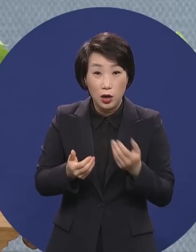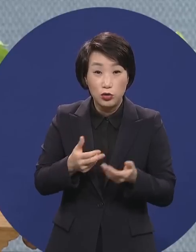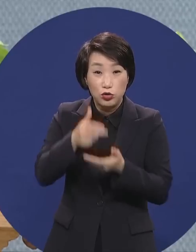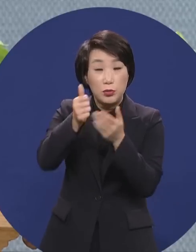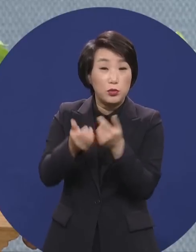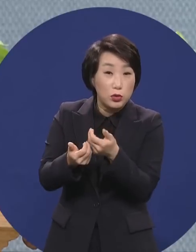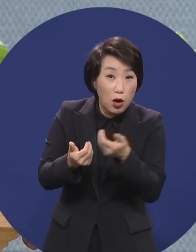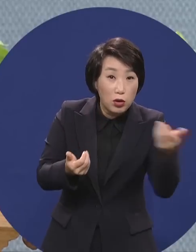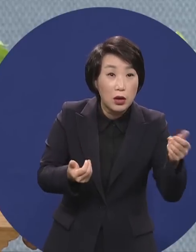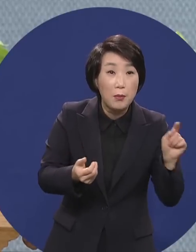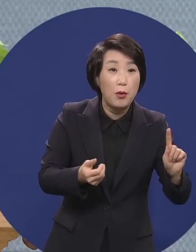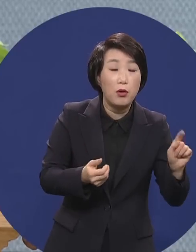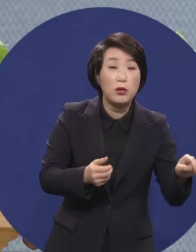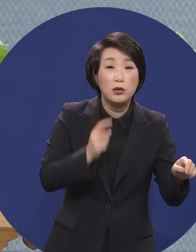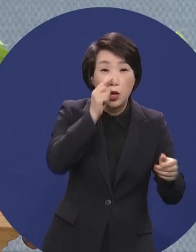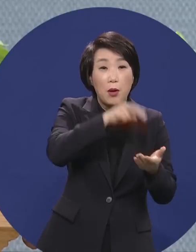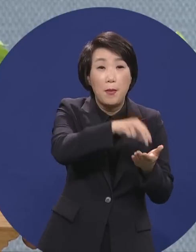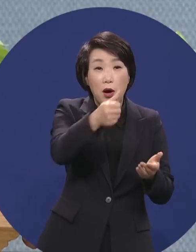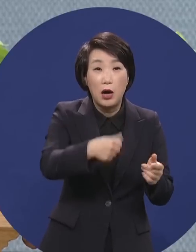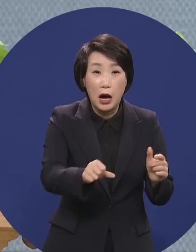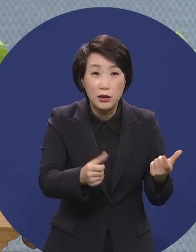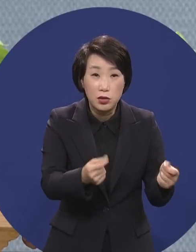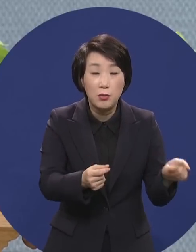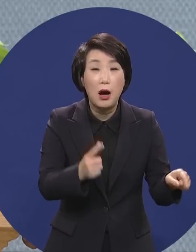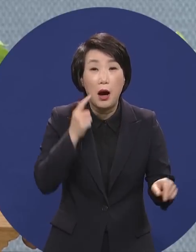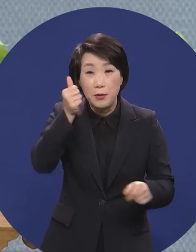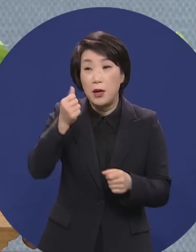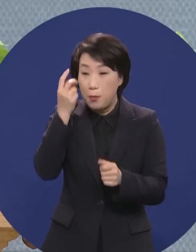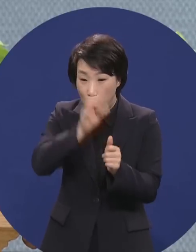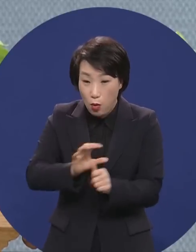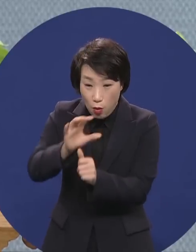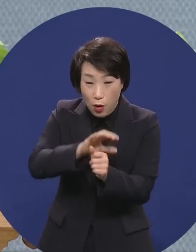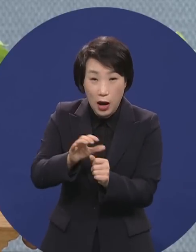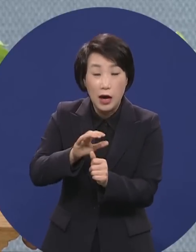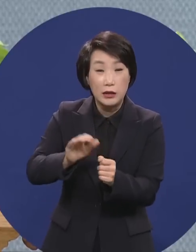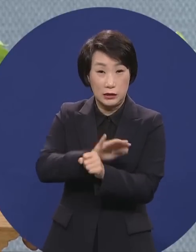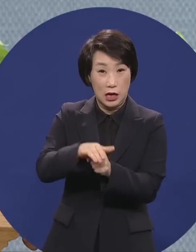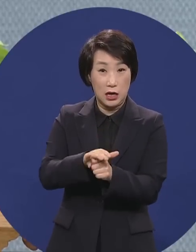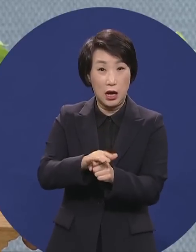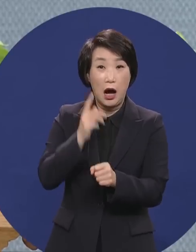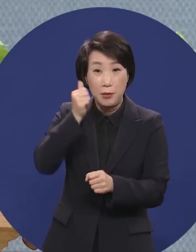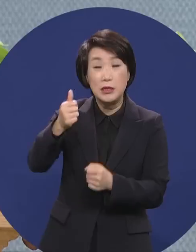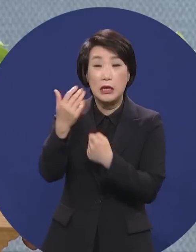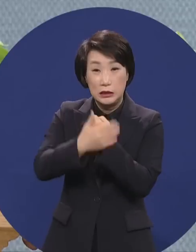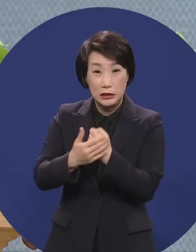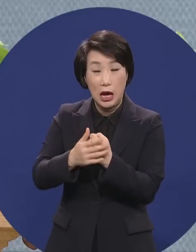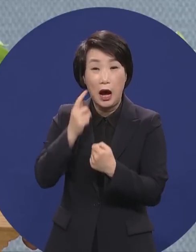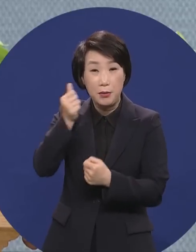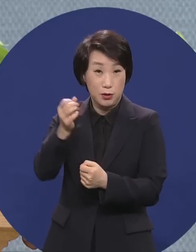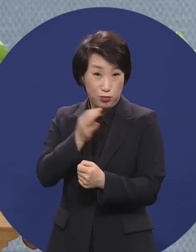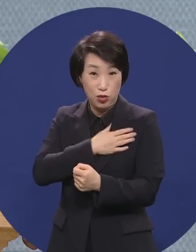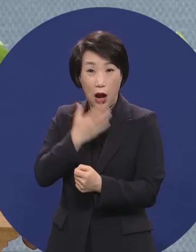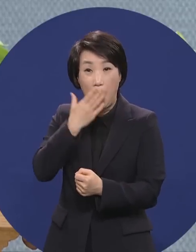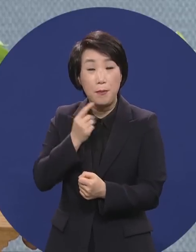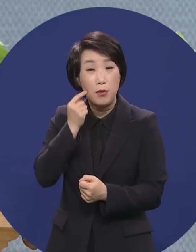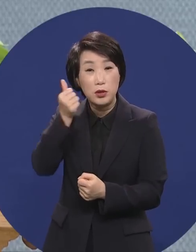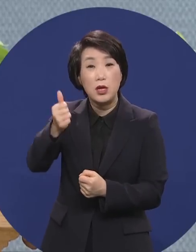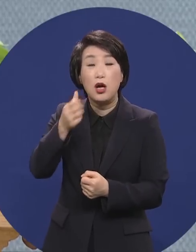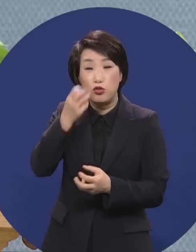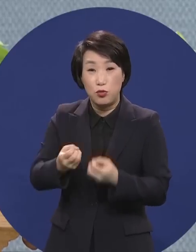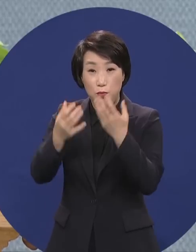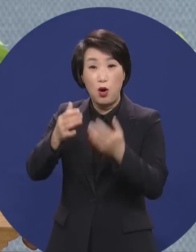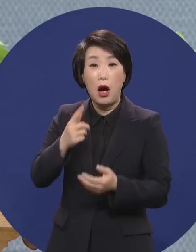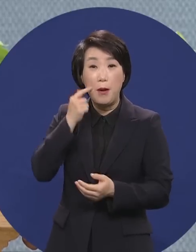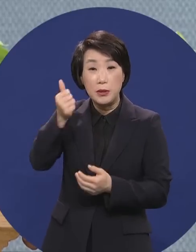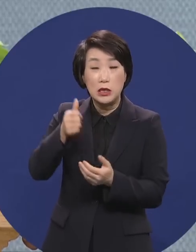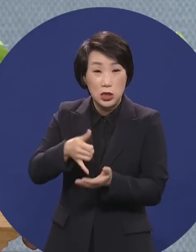탕자같이 아버지의 보호와 사랑과 아버지의 은혜와 아버지의 부유와 아버지의 축복과 아버지의